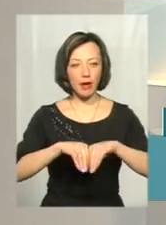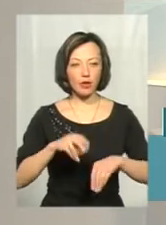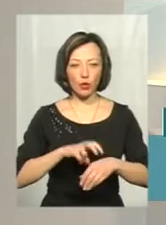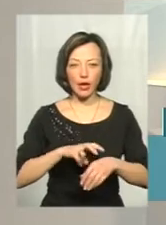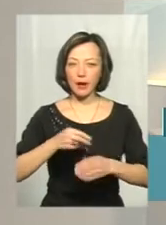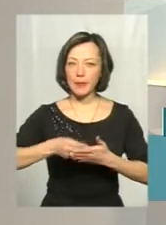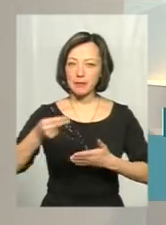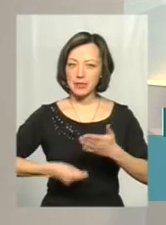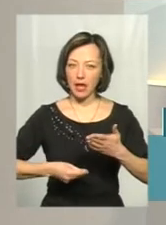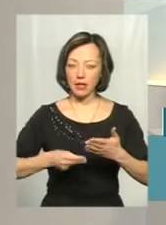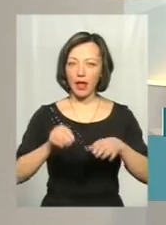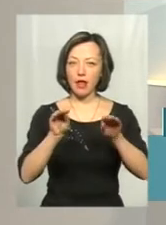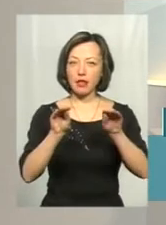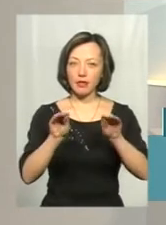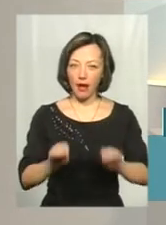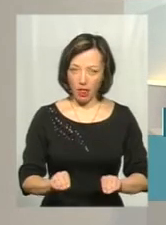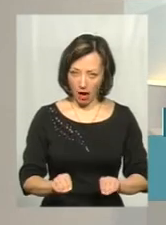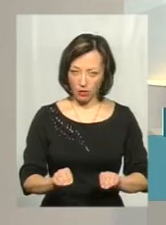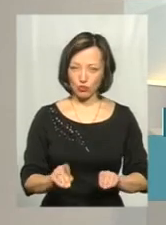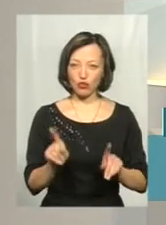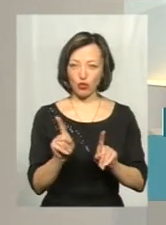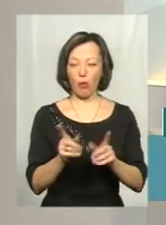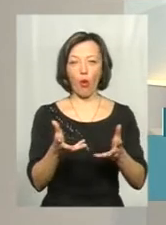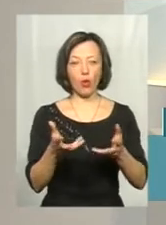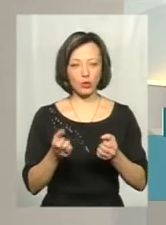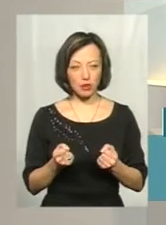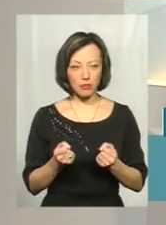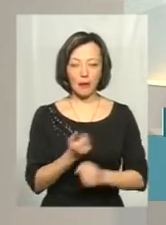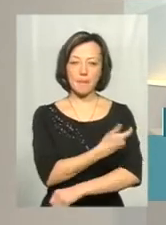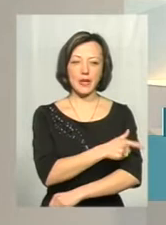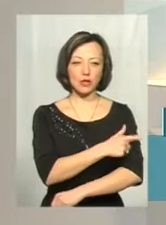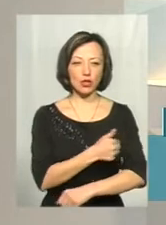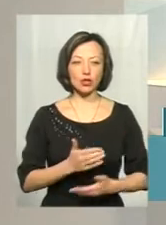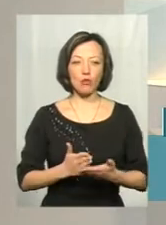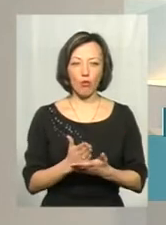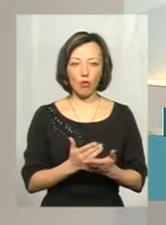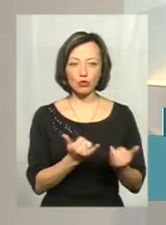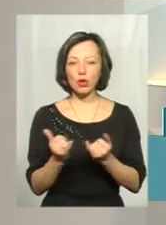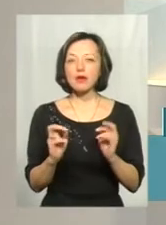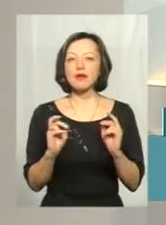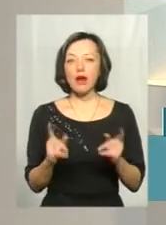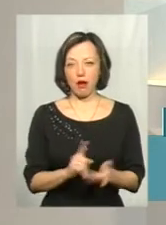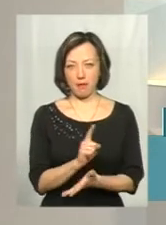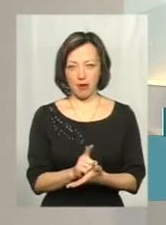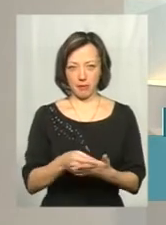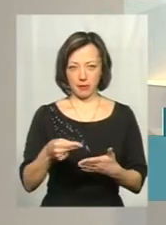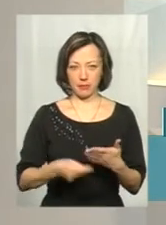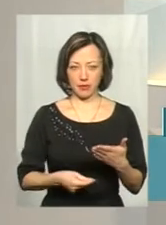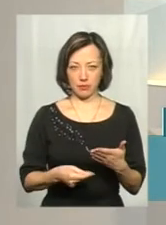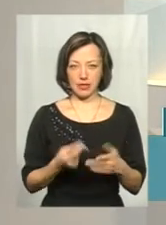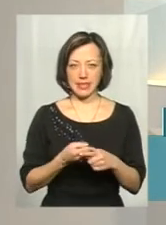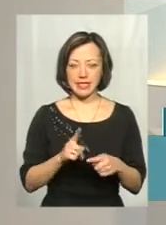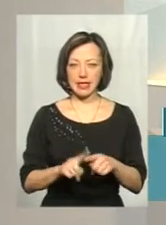і підписати з ним декларацію, щоб отримати медичні послуги. Як ми маємо підписувати як пацієнти